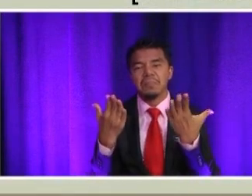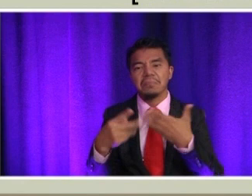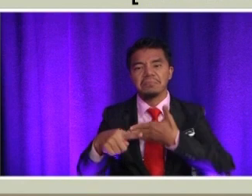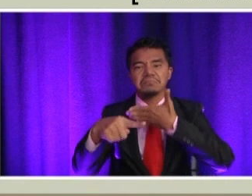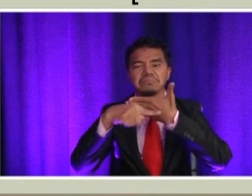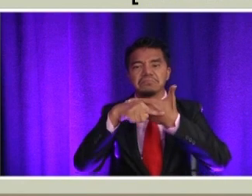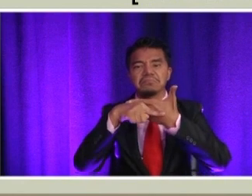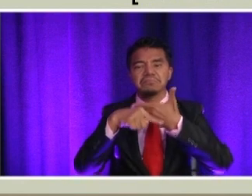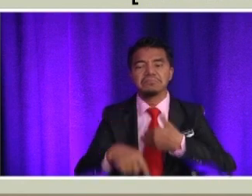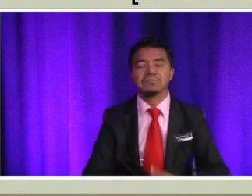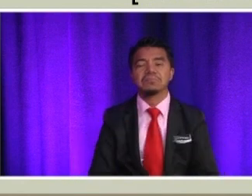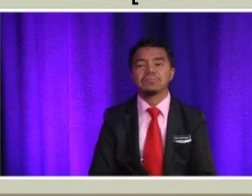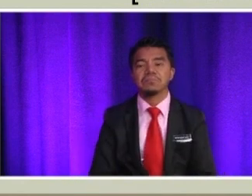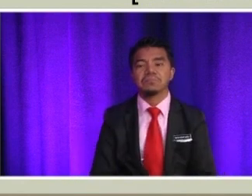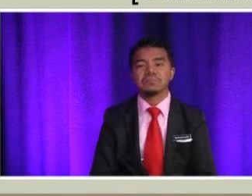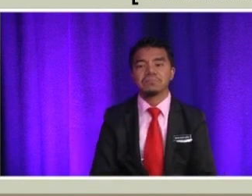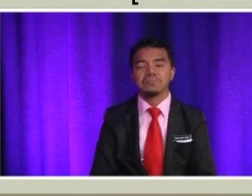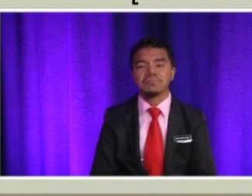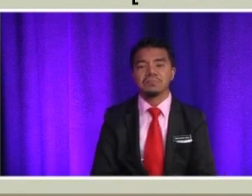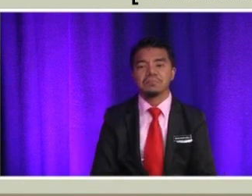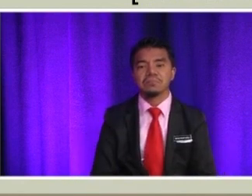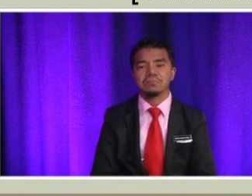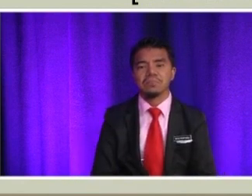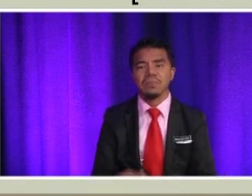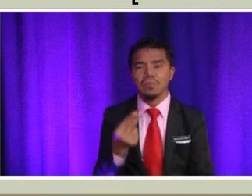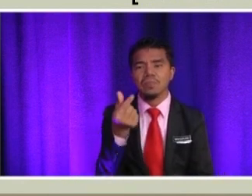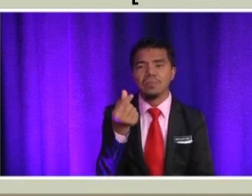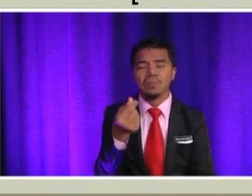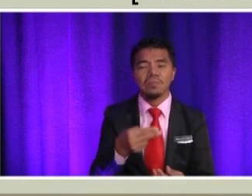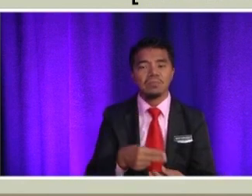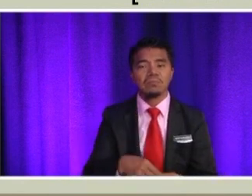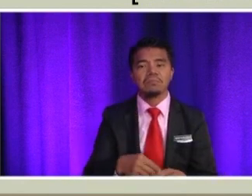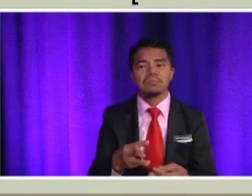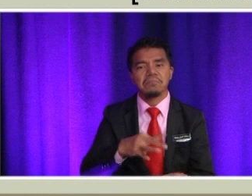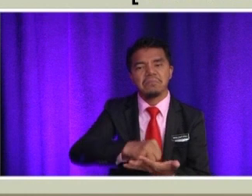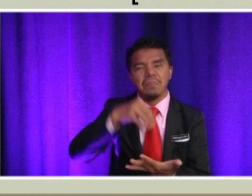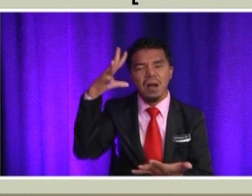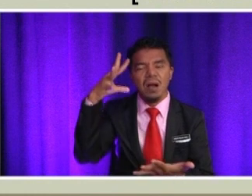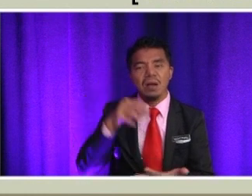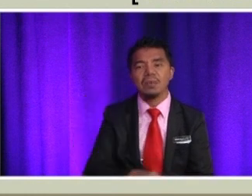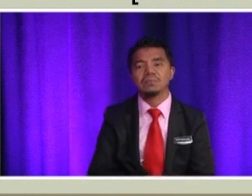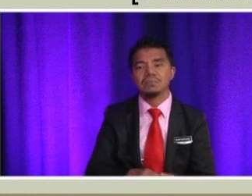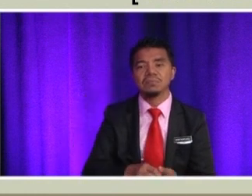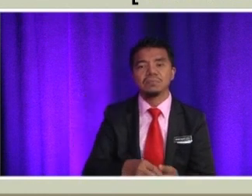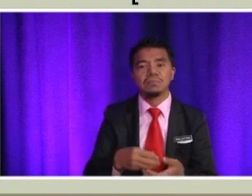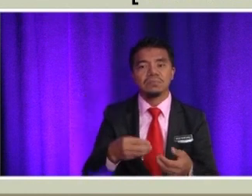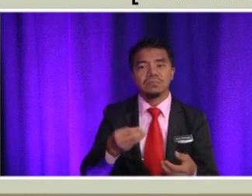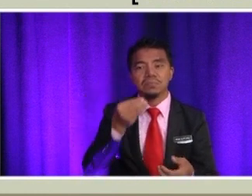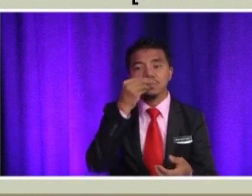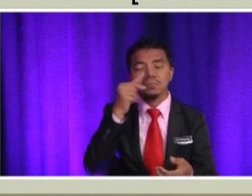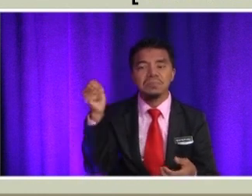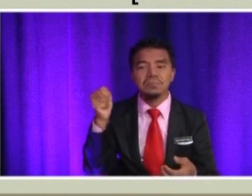Negatif maknanya dari segi harga. Harga mahal RM25 dengan menu yang sangat simple.